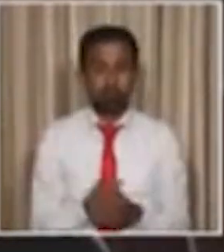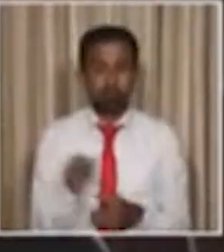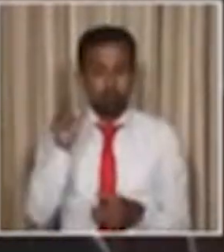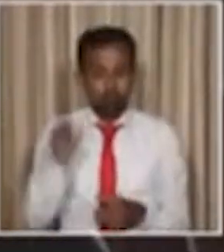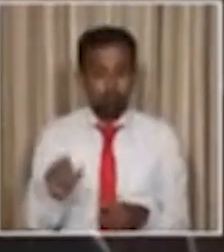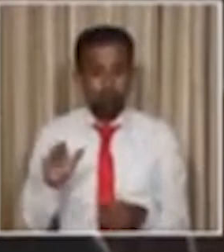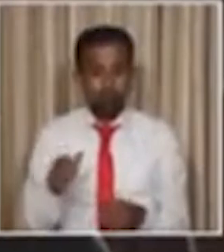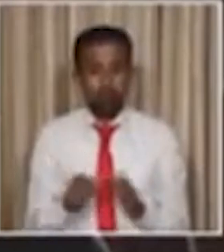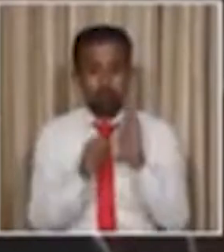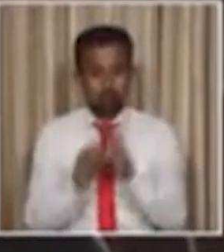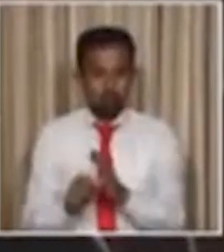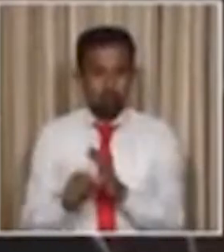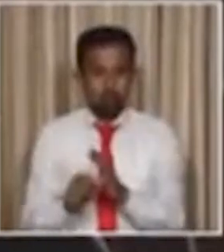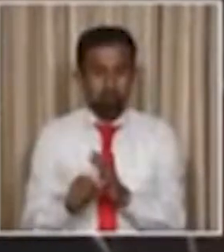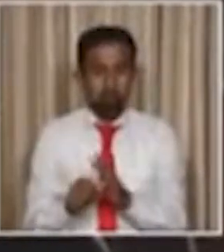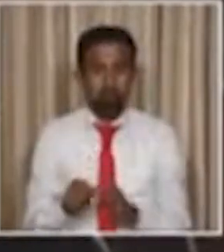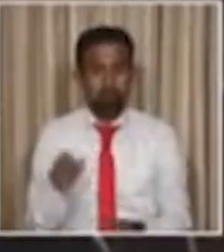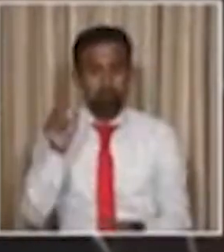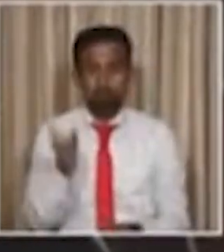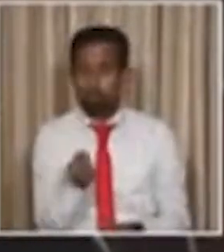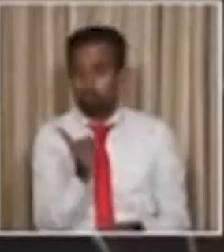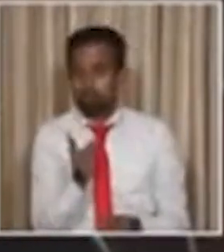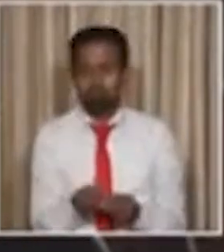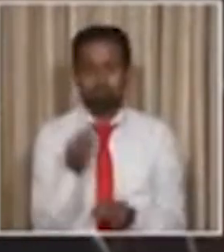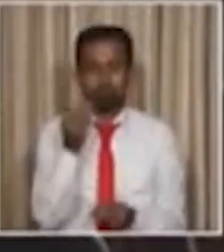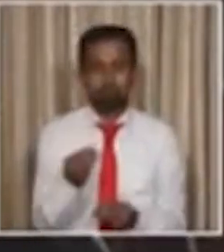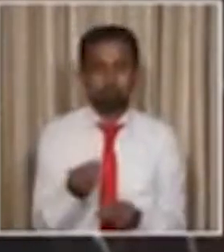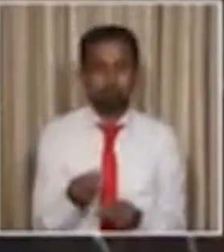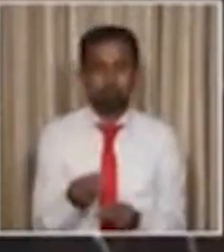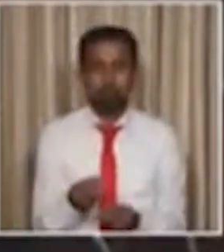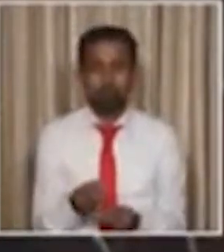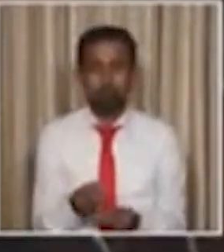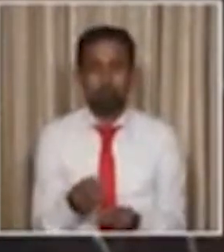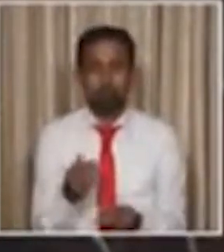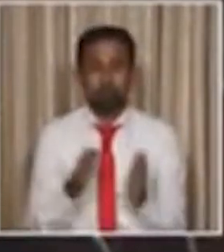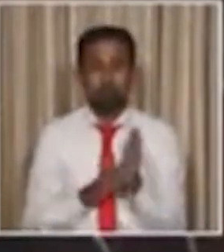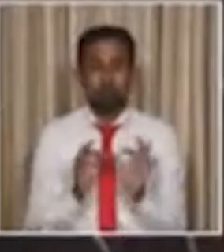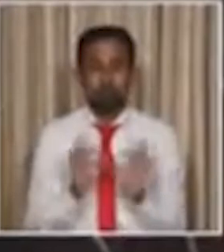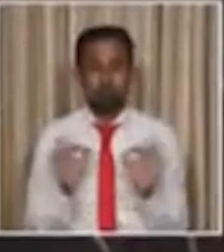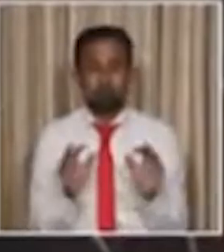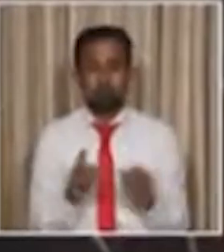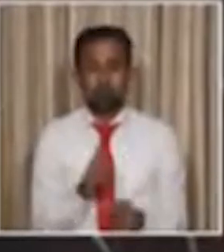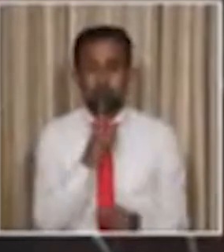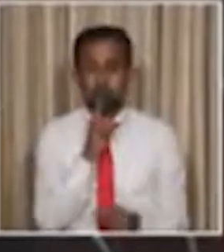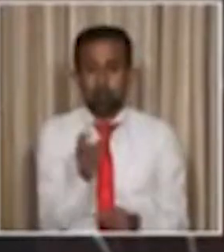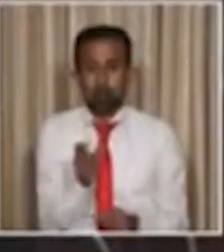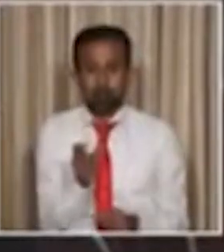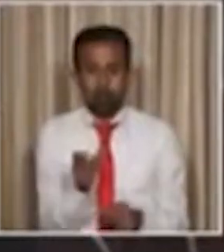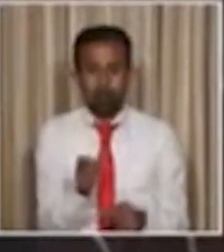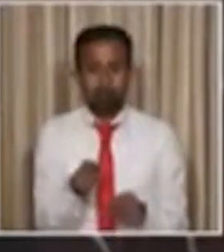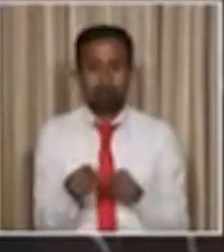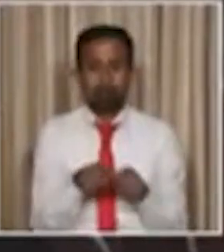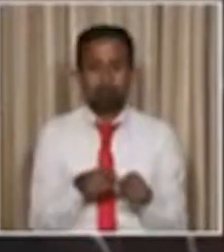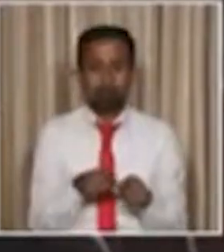ඔහුගෙන් පරිගැනීම සඳහා නැත්නම් ඔහුට දඬුවම් කිරීම සඳහා එහෙමත් නැත්නම් ජනමාධ්‍ය නියත කරවීම සඳහා